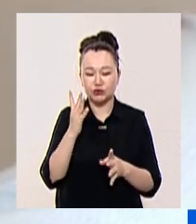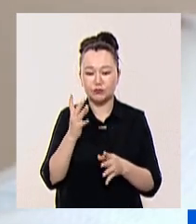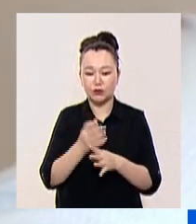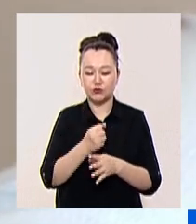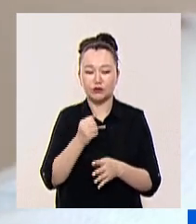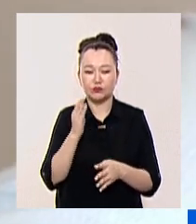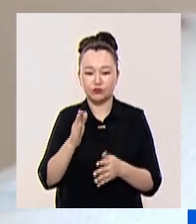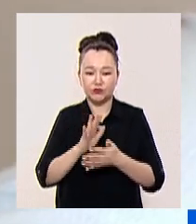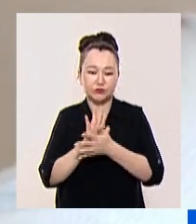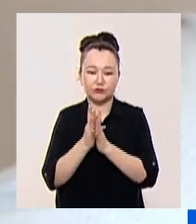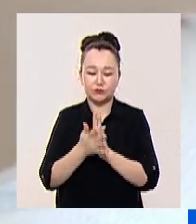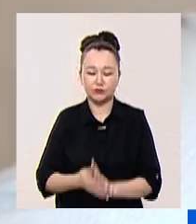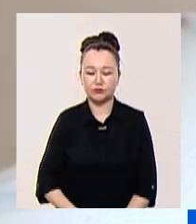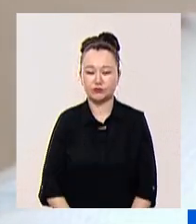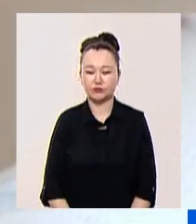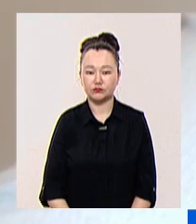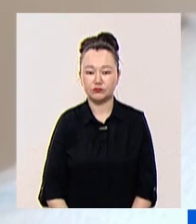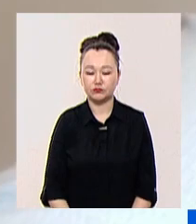любим.